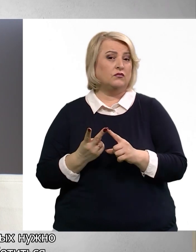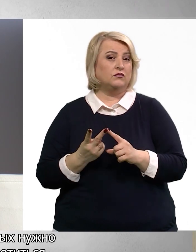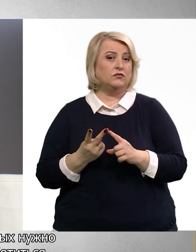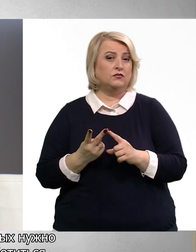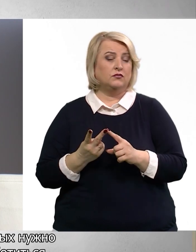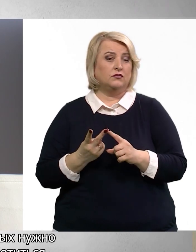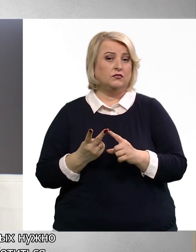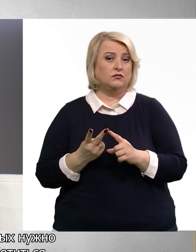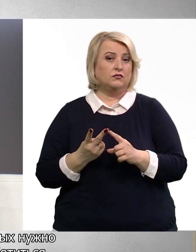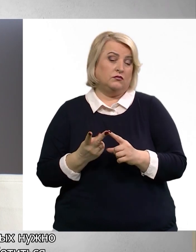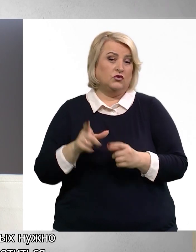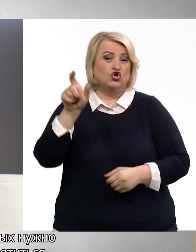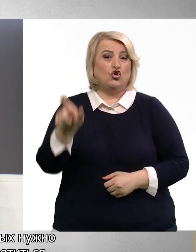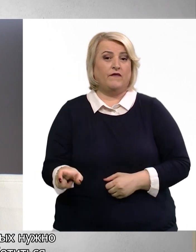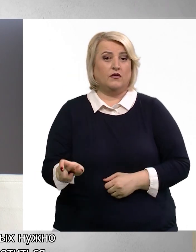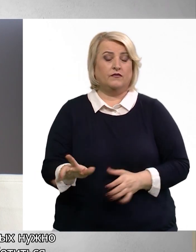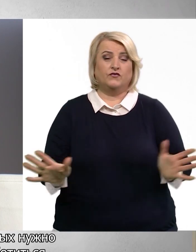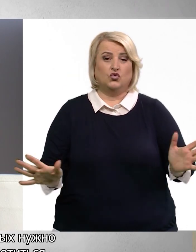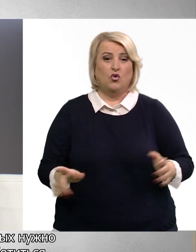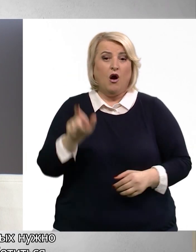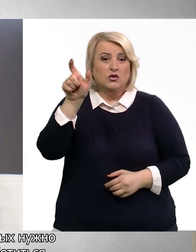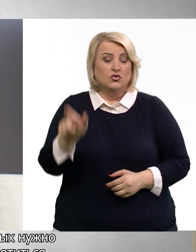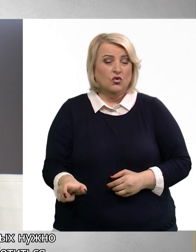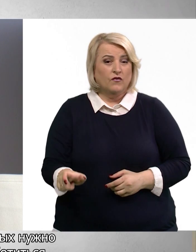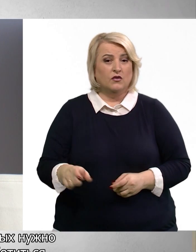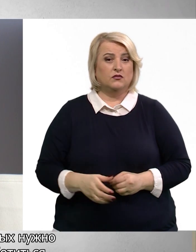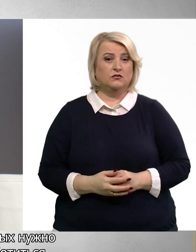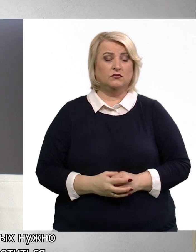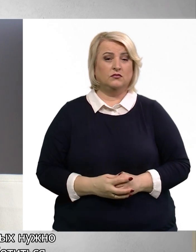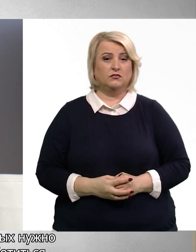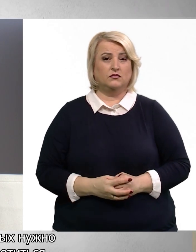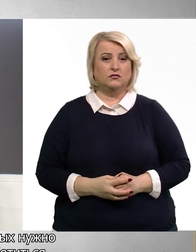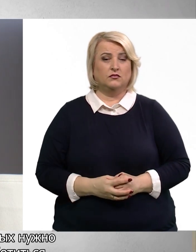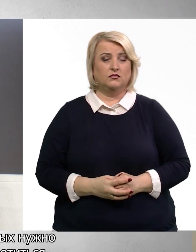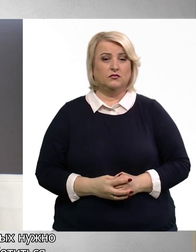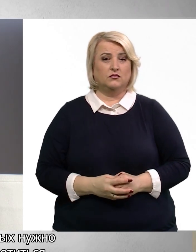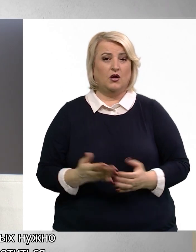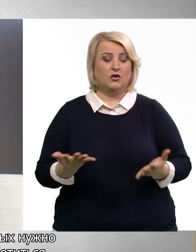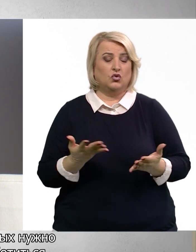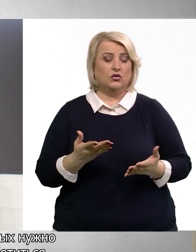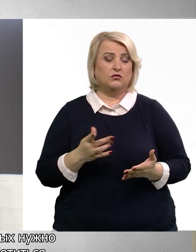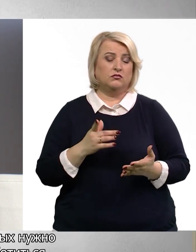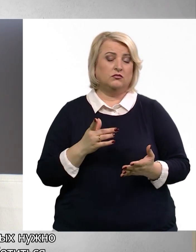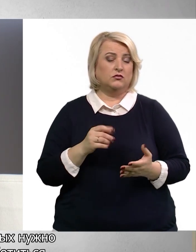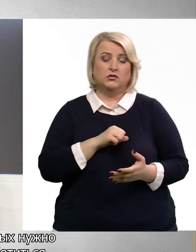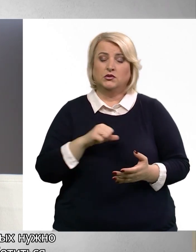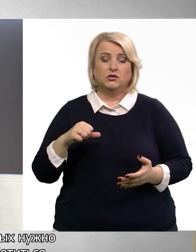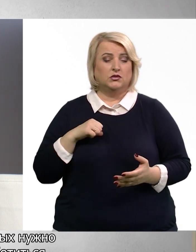și avem resursa umană. Gata, avem resursa umană pe care trebuie să avem